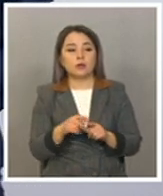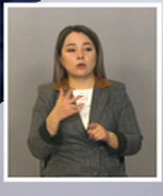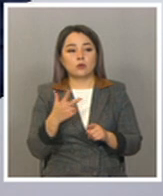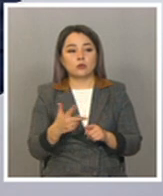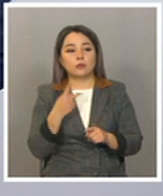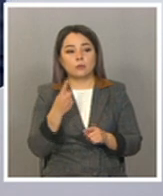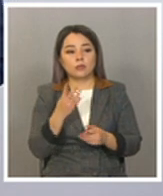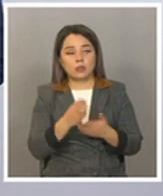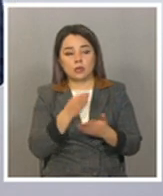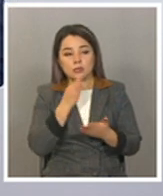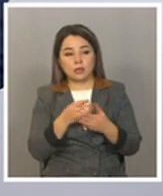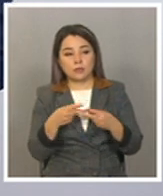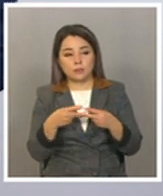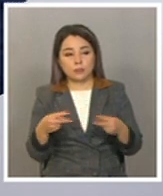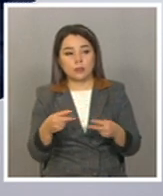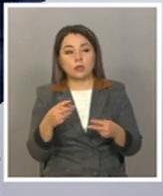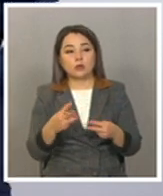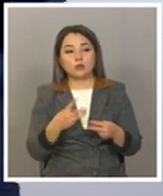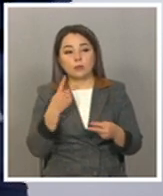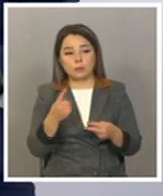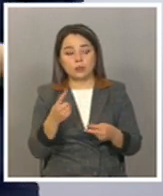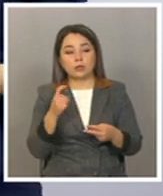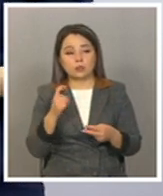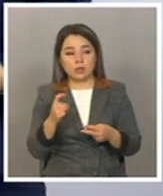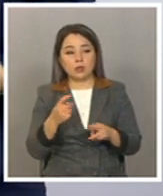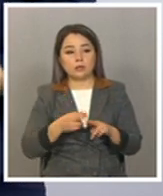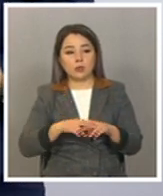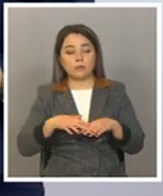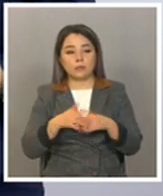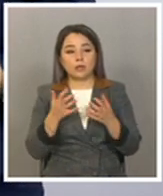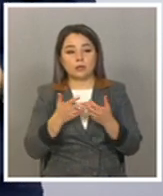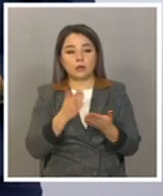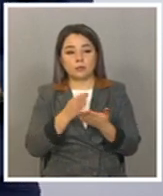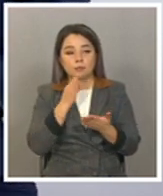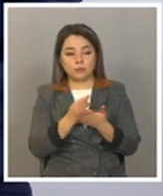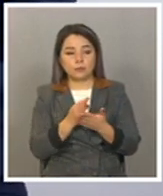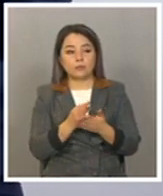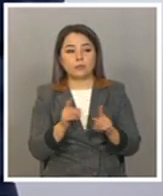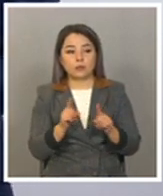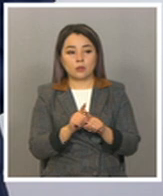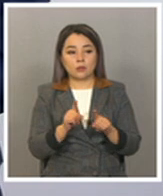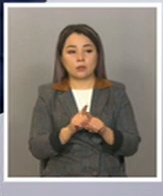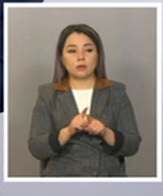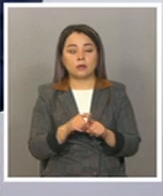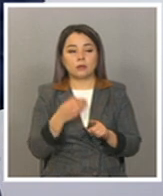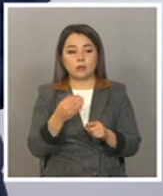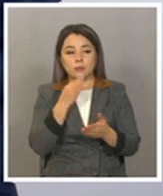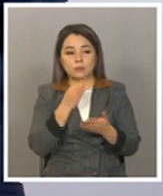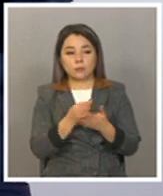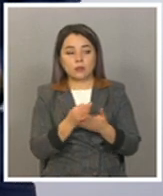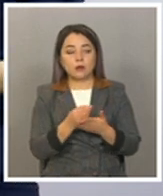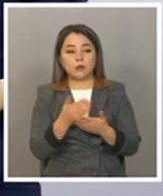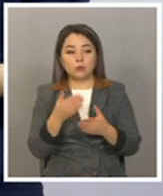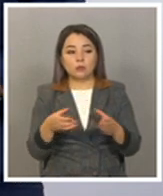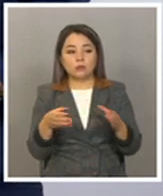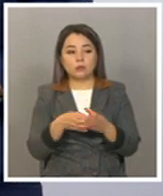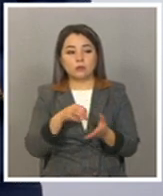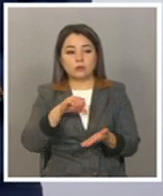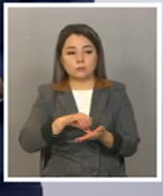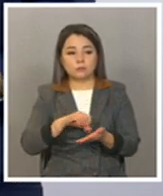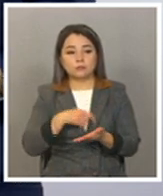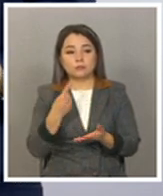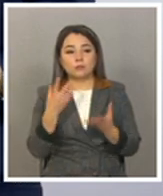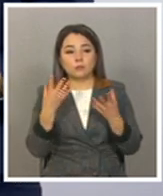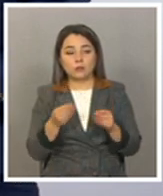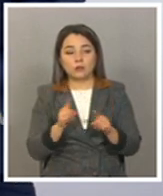Сонда 3-тен 1 x өрнегі ол бірінші күні жүрген жолды білдіреді. Ал екінші күні бірінші күнгі